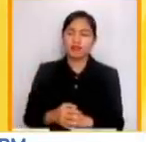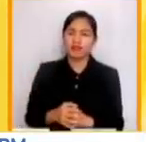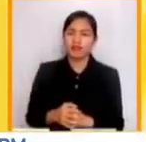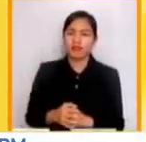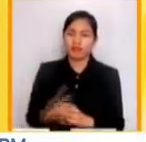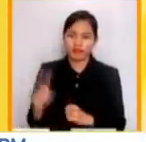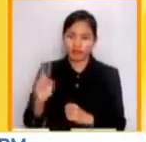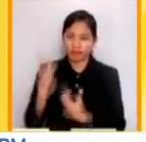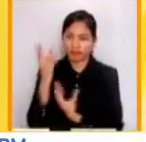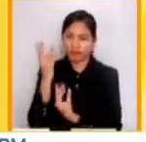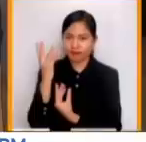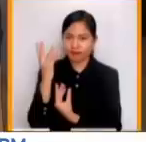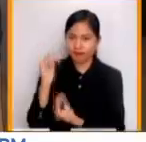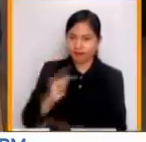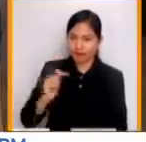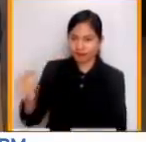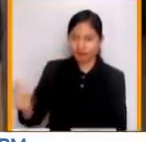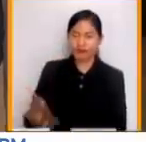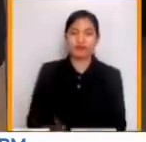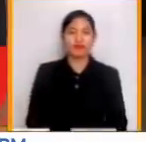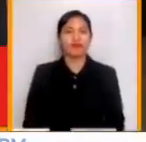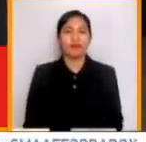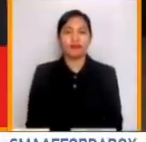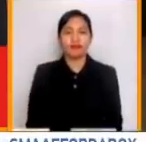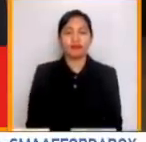Jonathan, kamusta na?